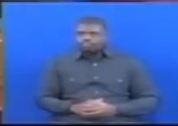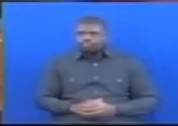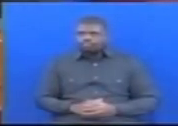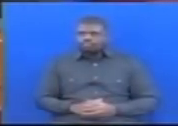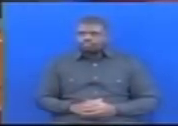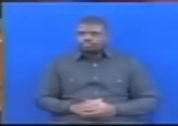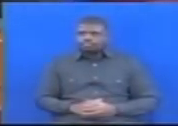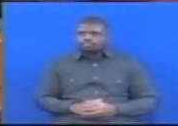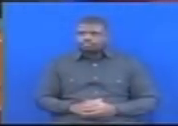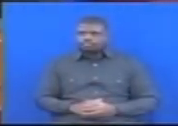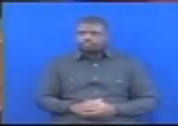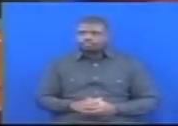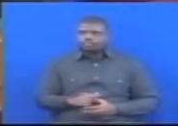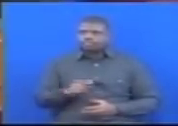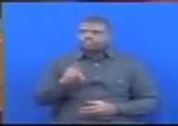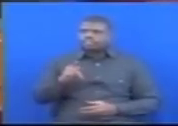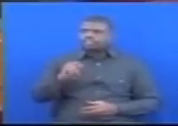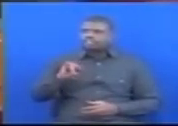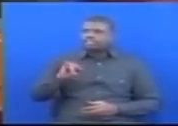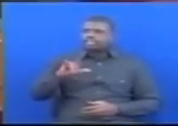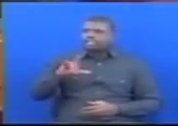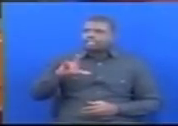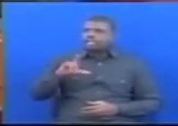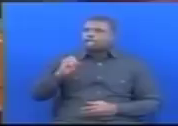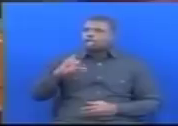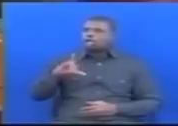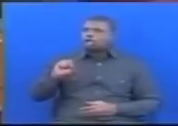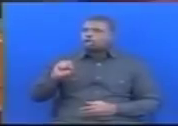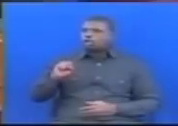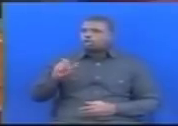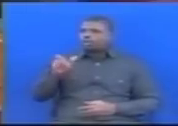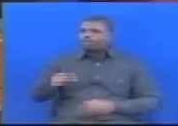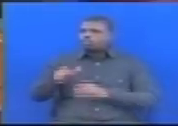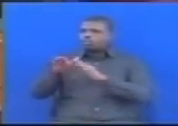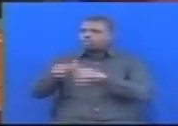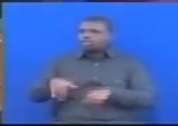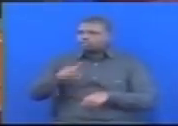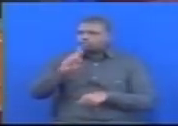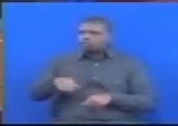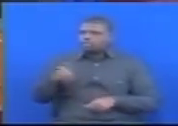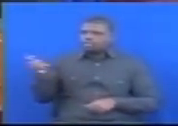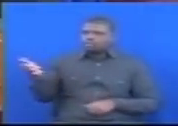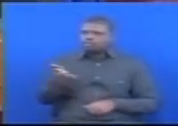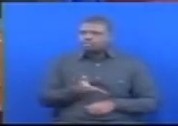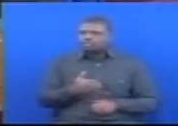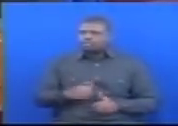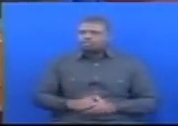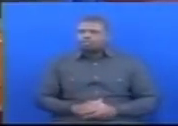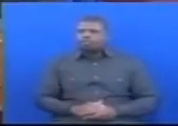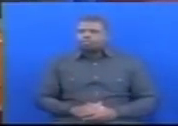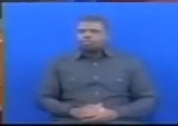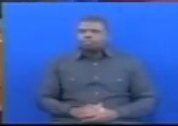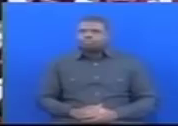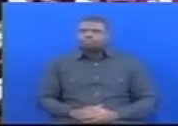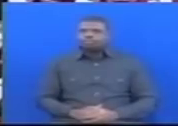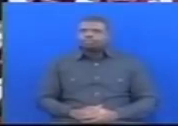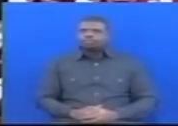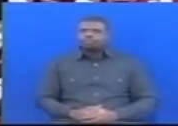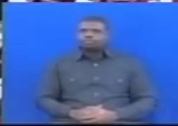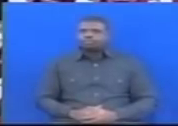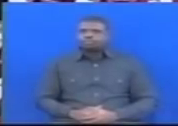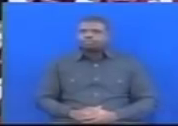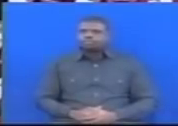Mheshimiwa mbunge wa Kilolo, swali linahusu Kilolo. Nimekuona, tafadhali uliza swali lako. Nashukuru kwa